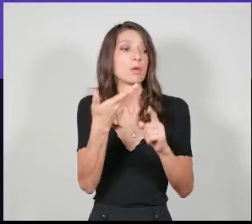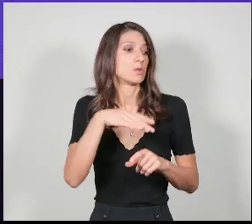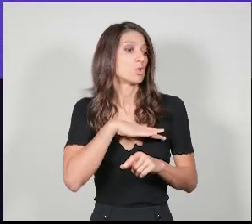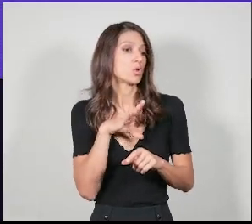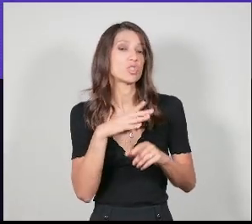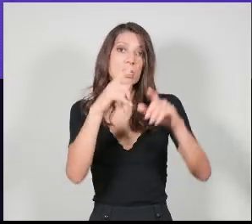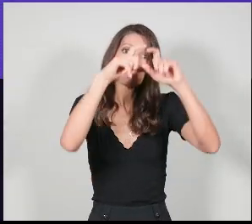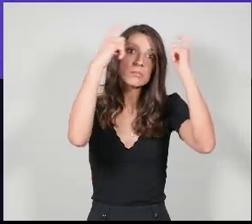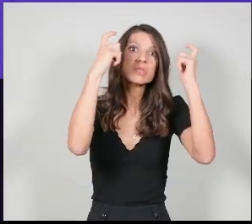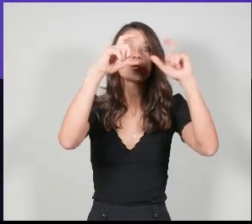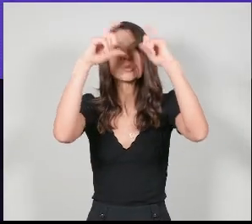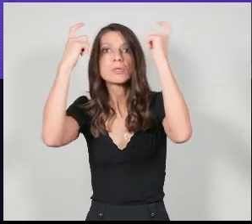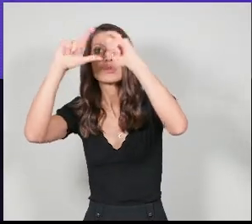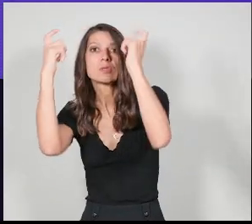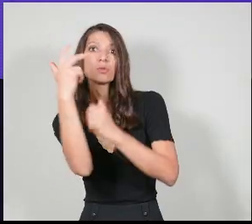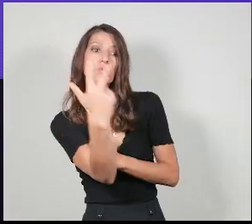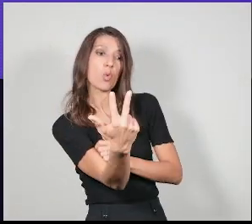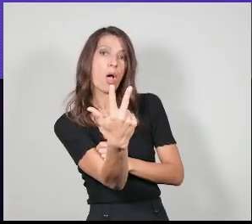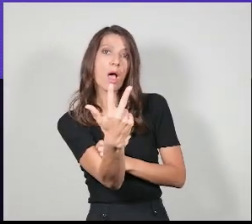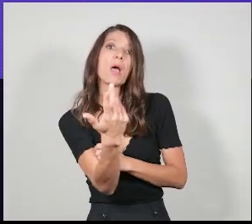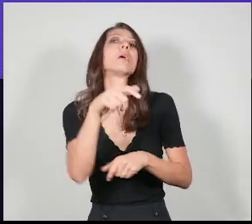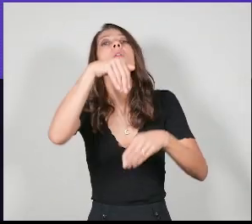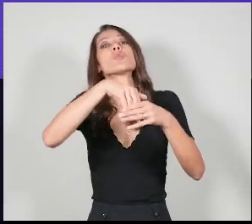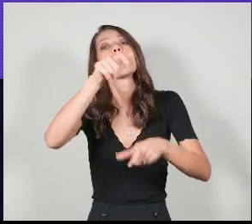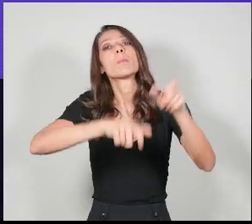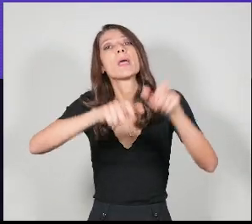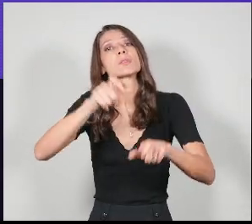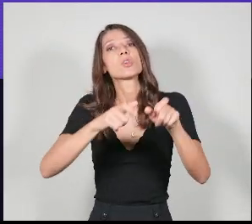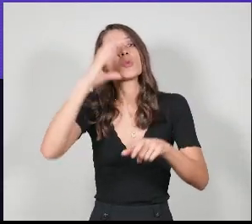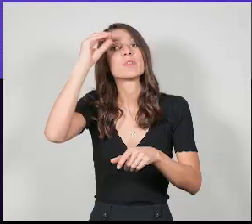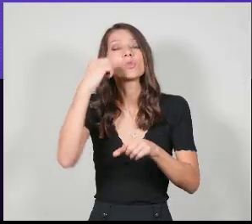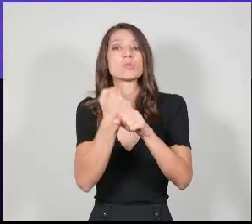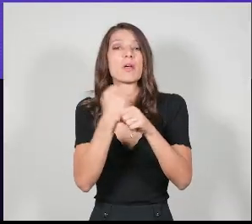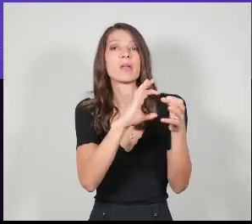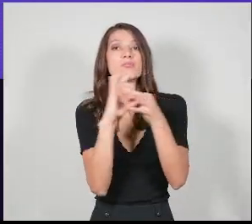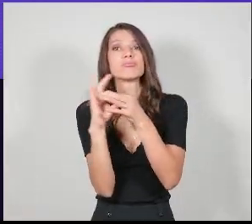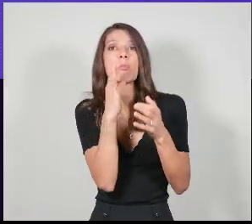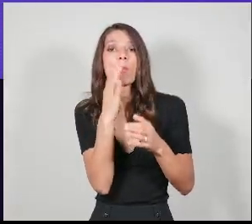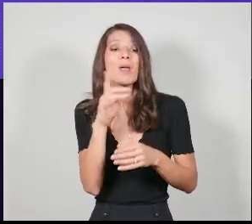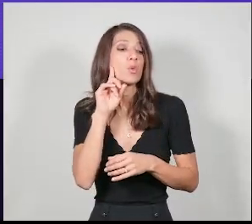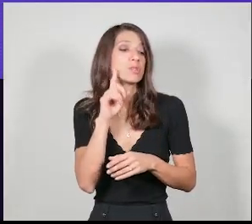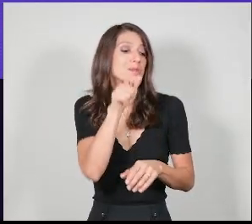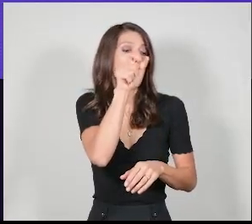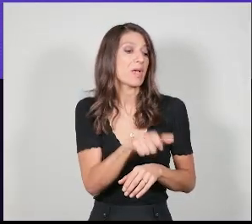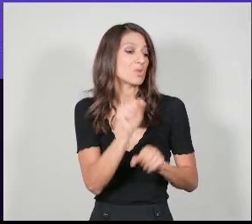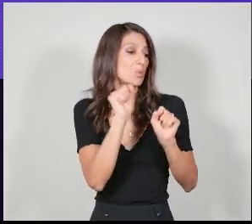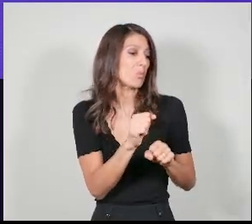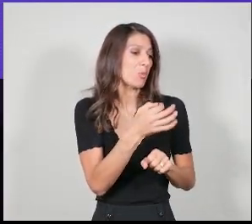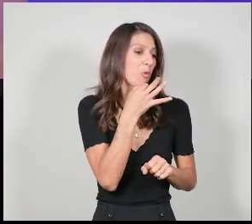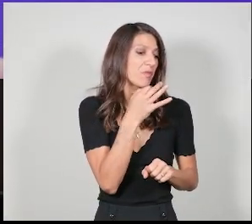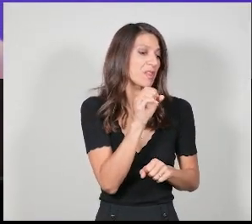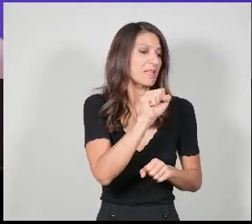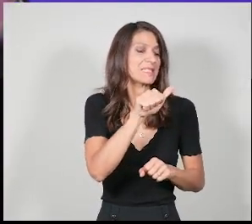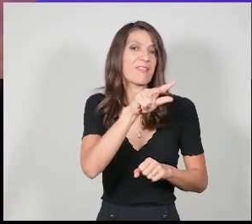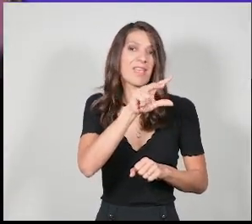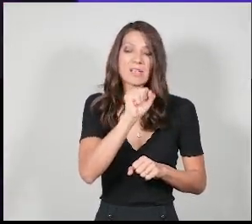différentes et empêche totalement les professionnels de travailler ensemble et une personne de pouvoir bénéficier à la fois à un moment du